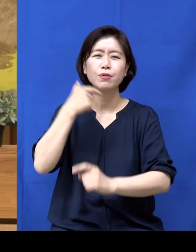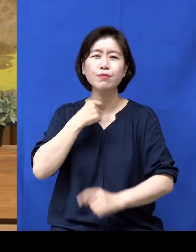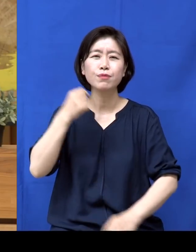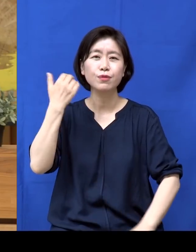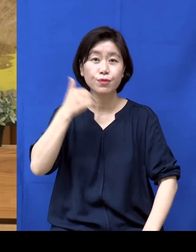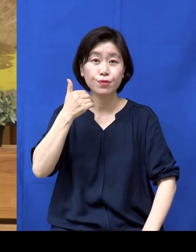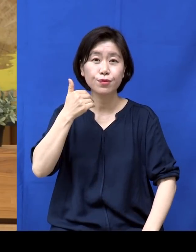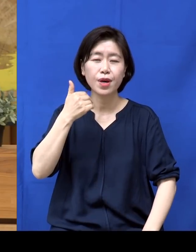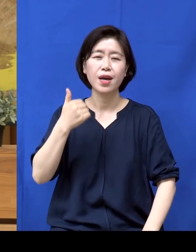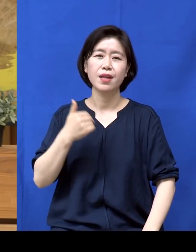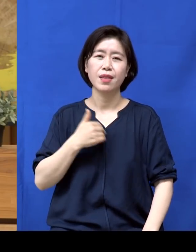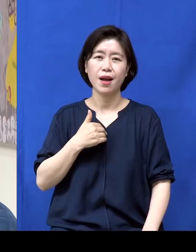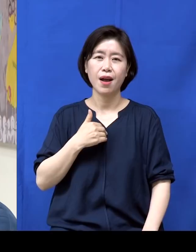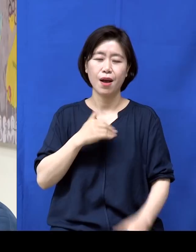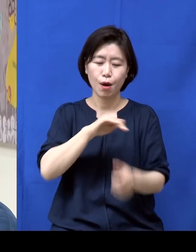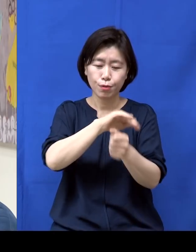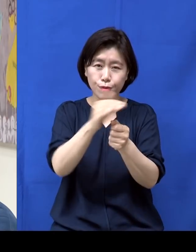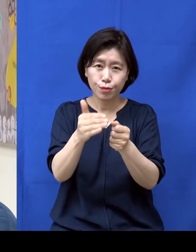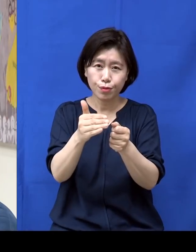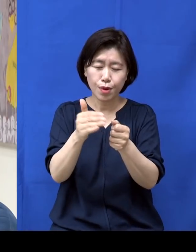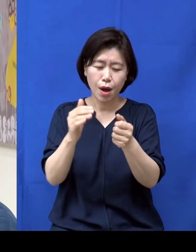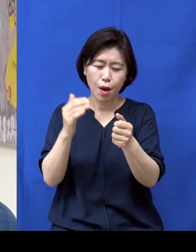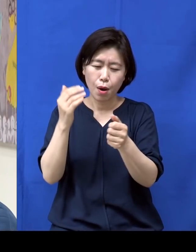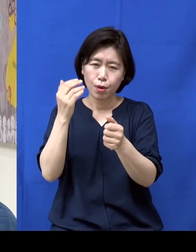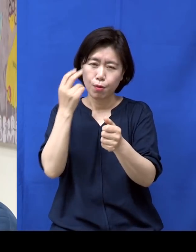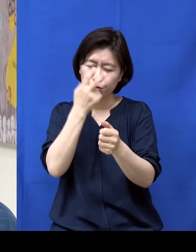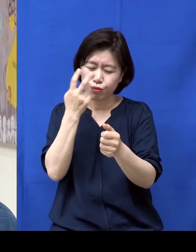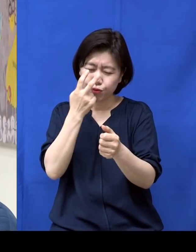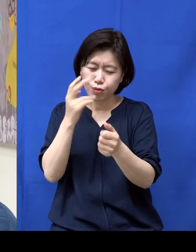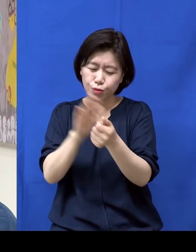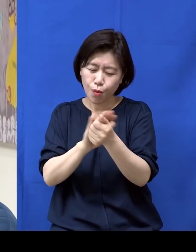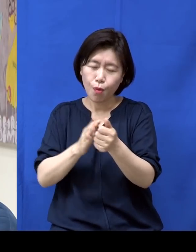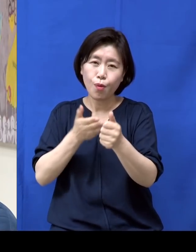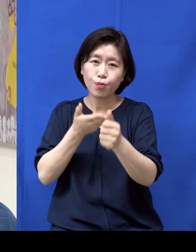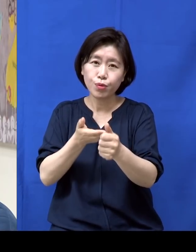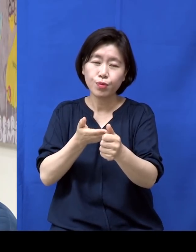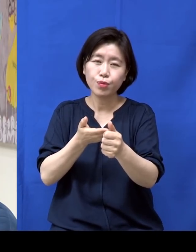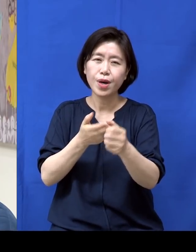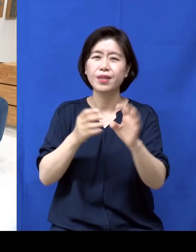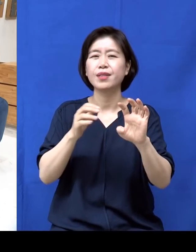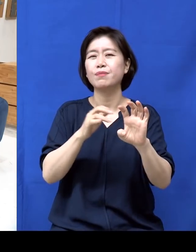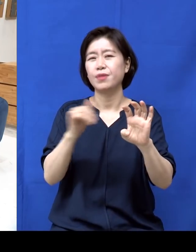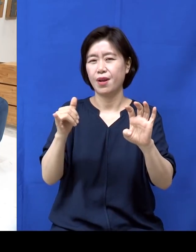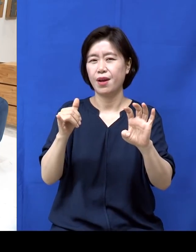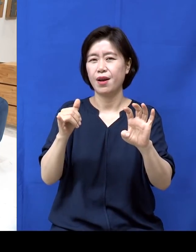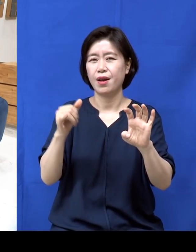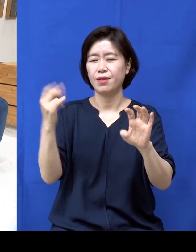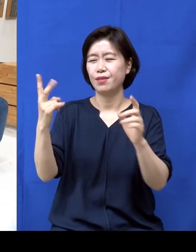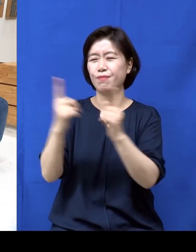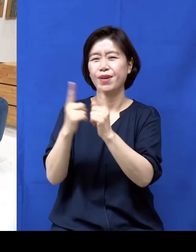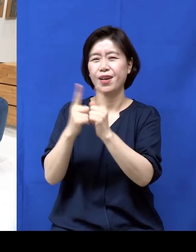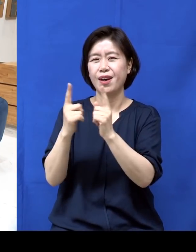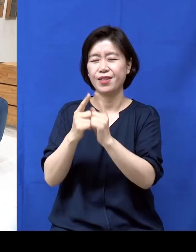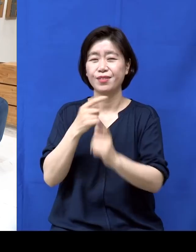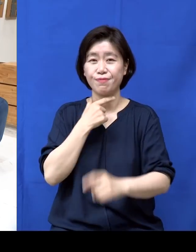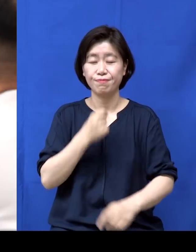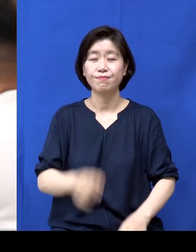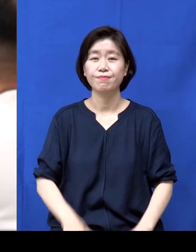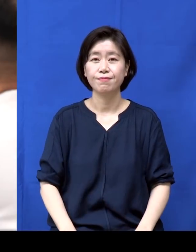지금 천국에 가 계실 텐데 예. 그분들도 다 함께 만나는 상상과 기대를 해요. 아. 예.